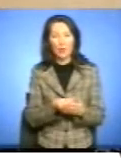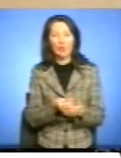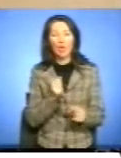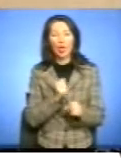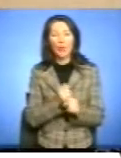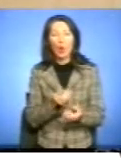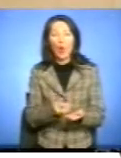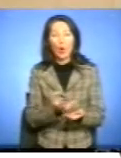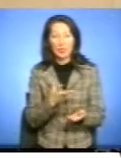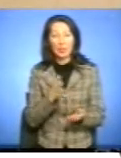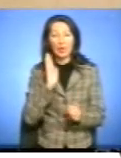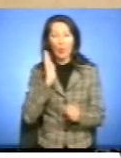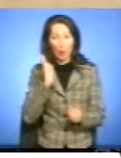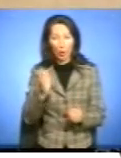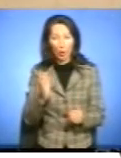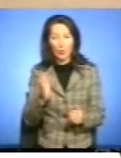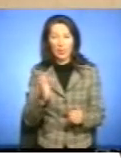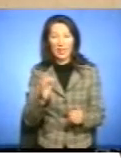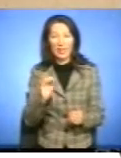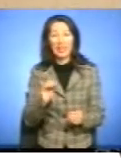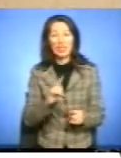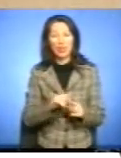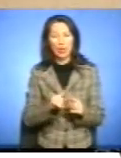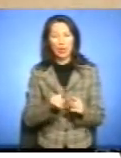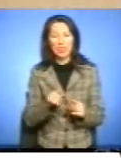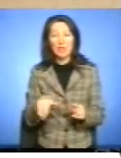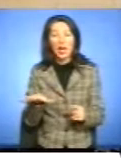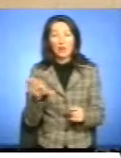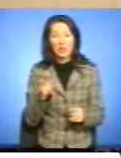зробимо оцінки, прогнози і, скоріш за все,